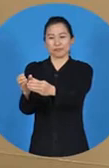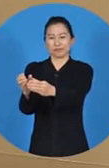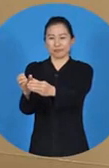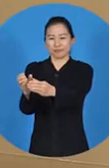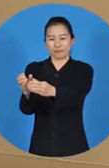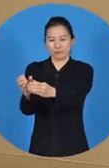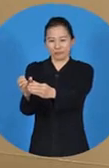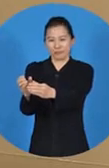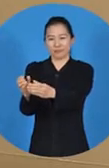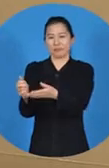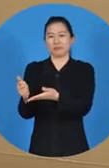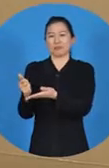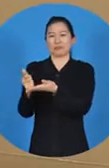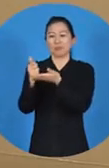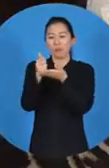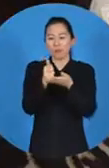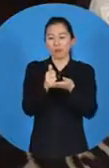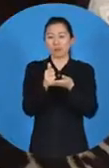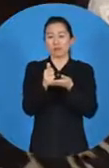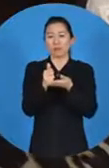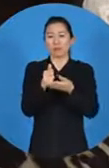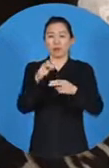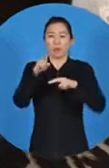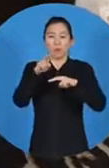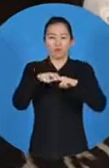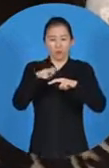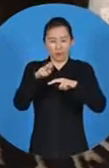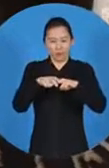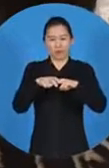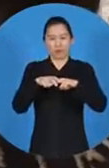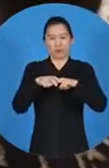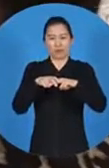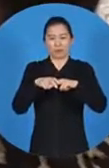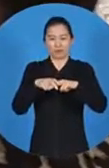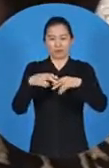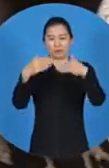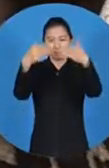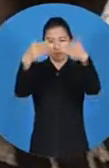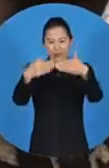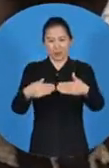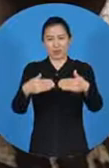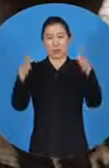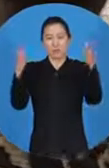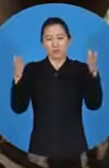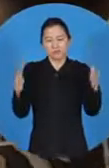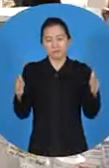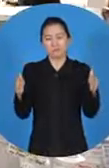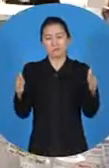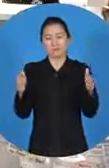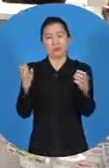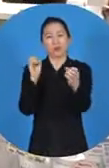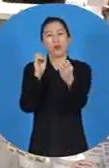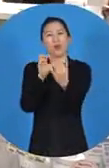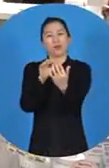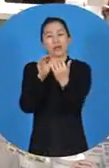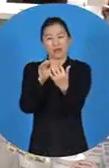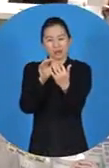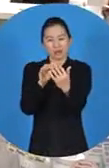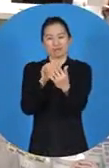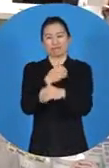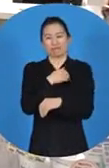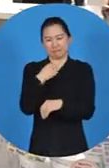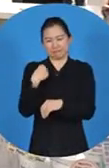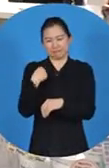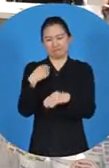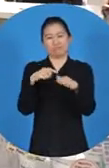通の手指消毒液を置きましたり、お客様とスタッフの間にパーテーションを設けまして、お客様